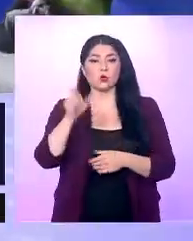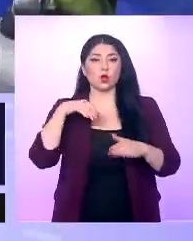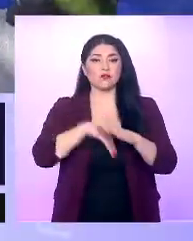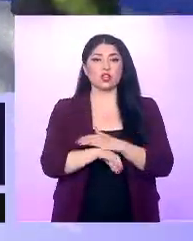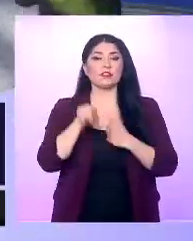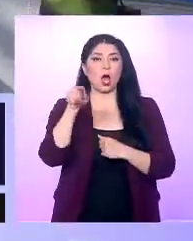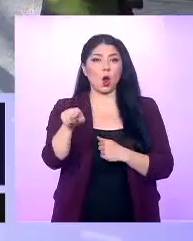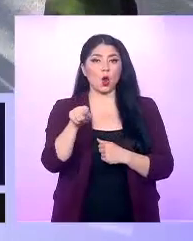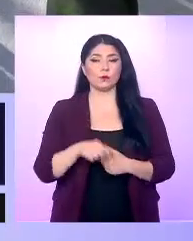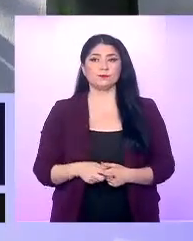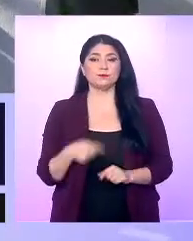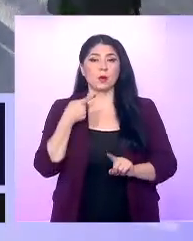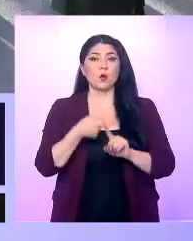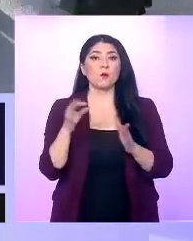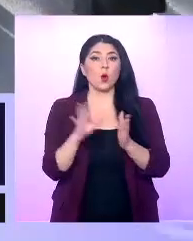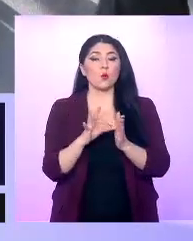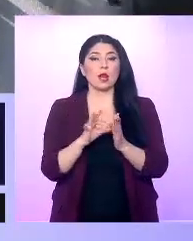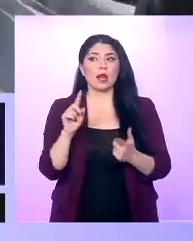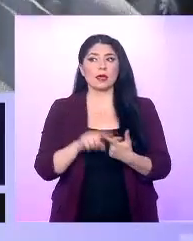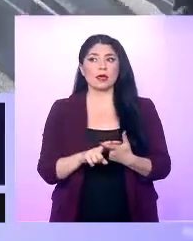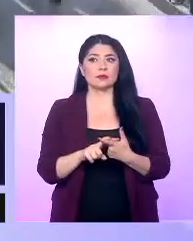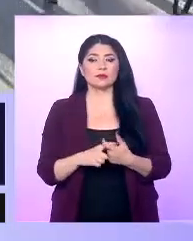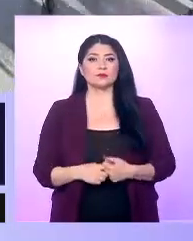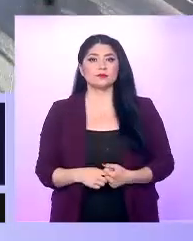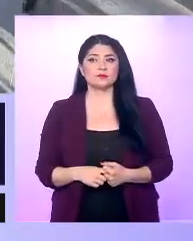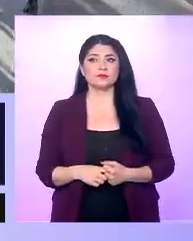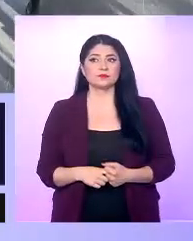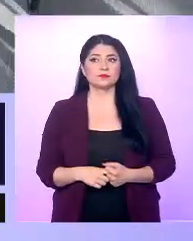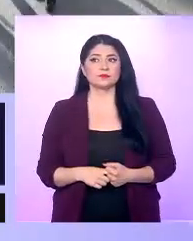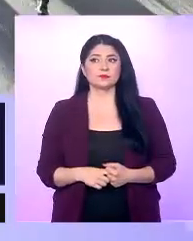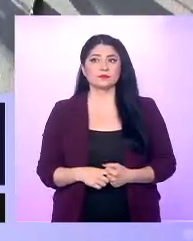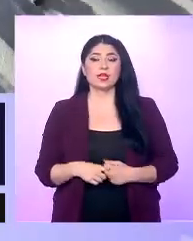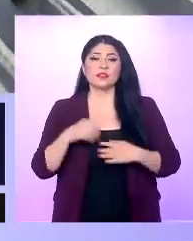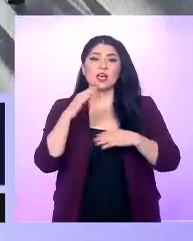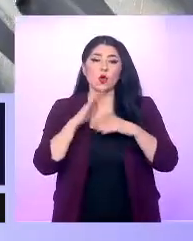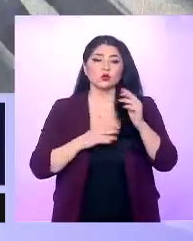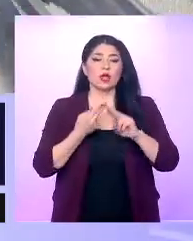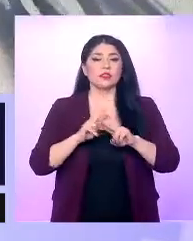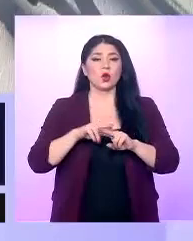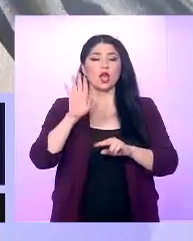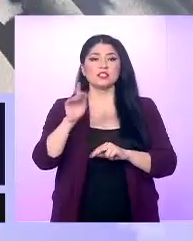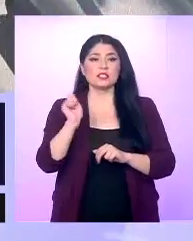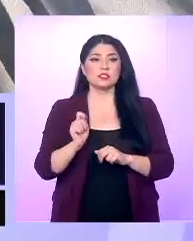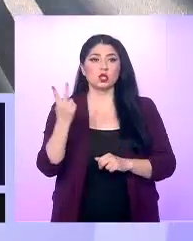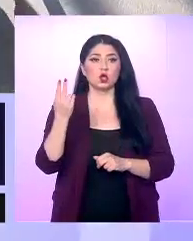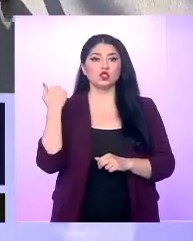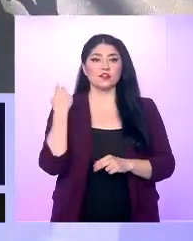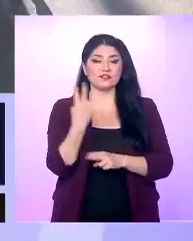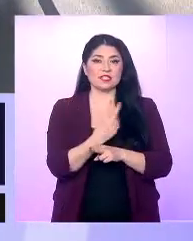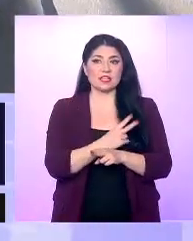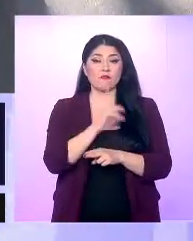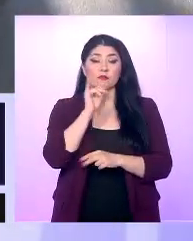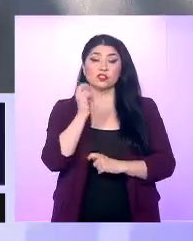acolo, precum și propunerile legate de reconstrucția acestei țări. Cei doi șefi de stat vor discuta și